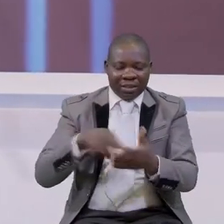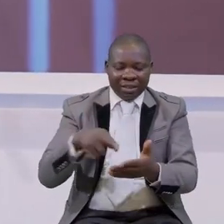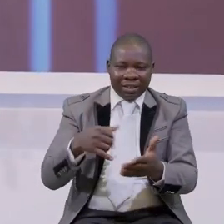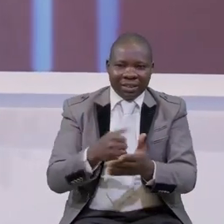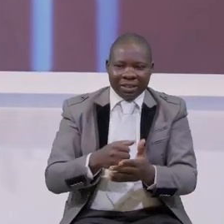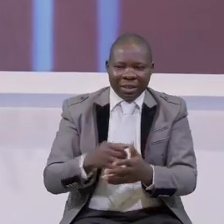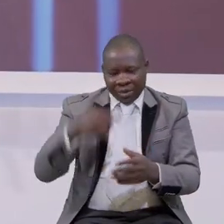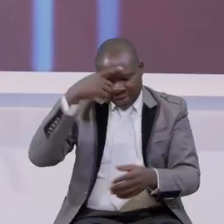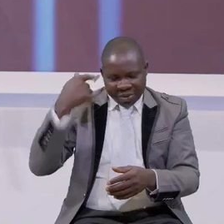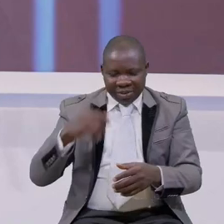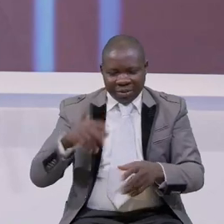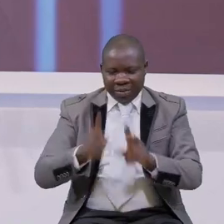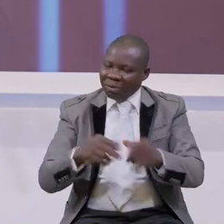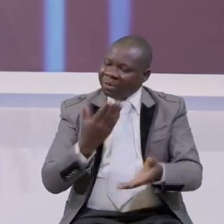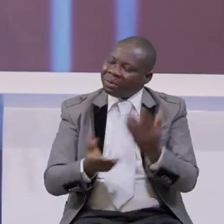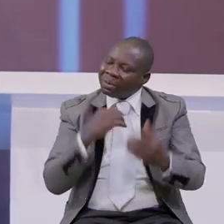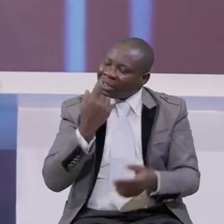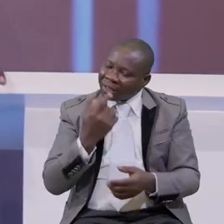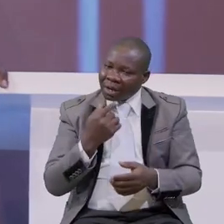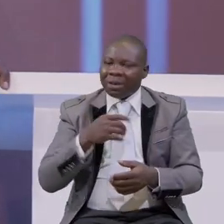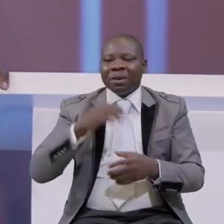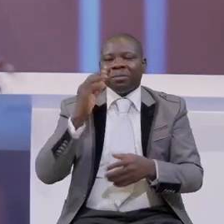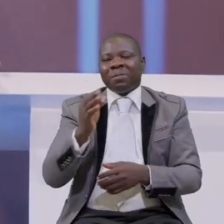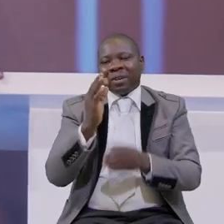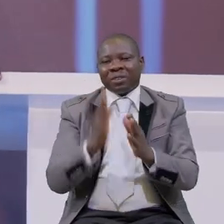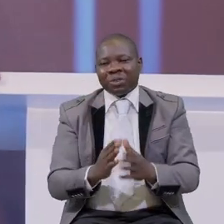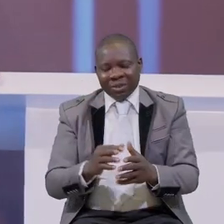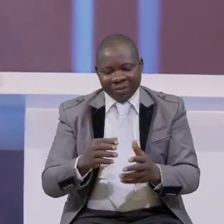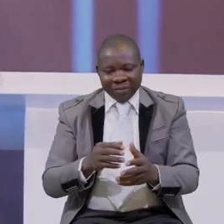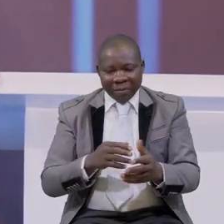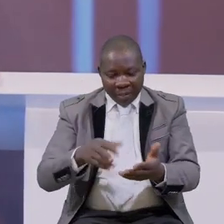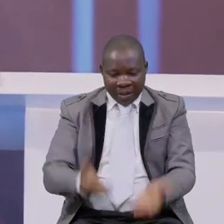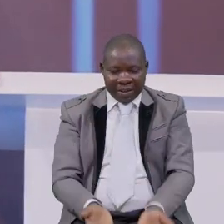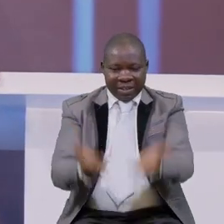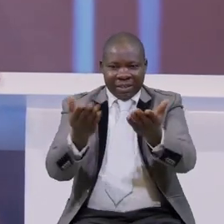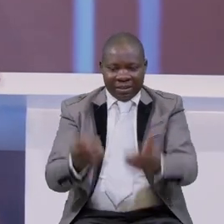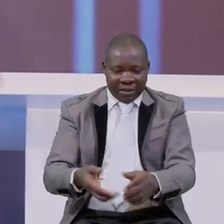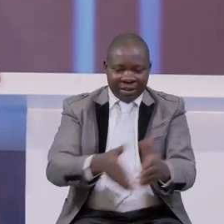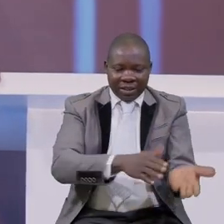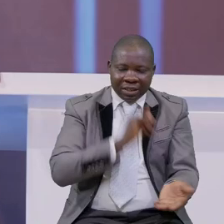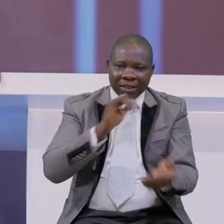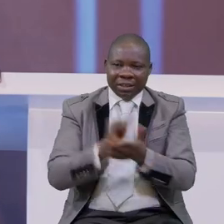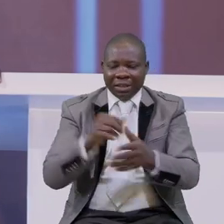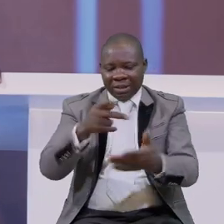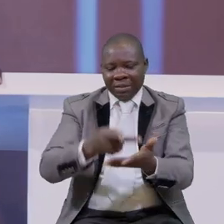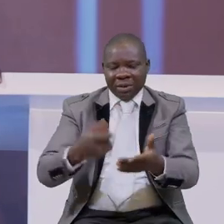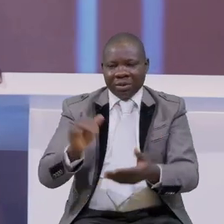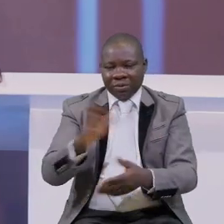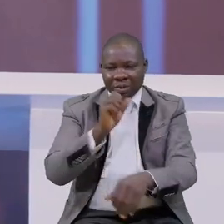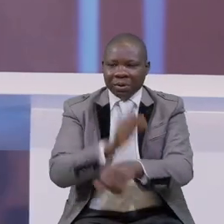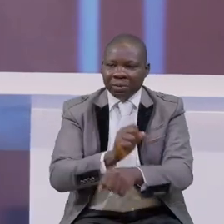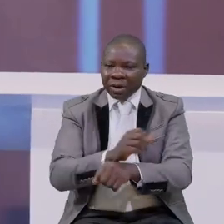L'assemblée peut dire, pasteur, ressusciter les morts. Est-ce que ça fait pas de ta commission? Et tu ne le faisais